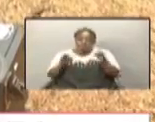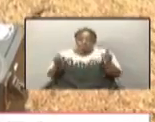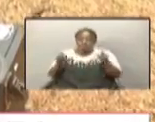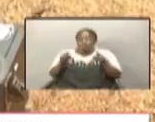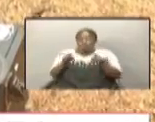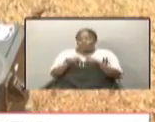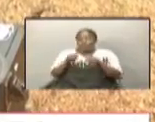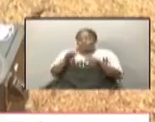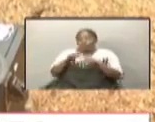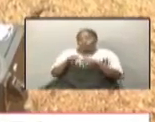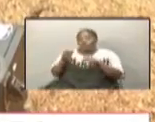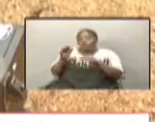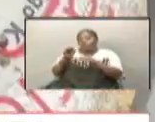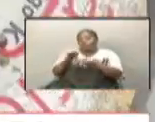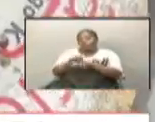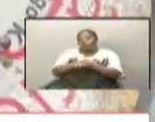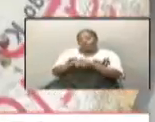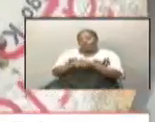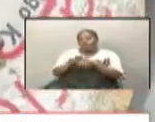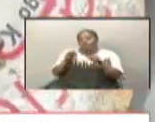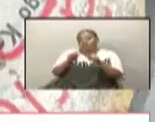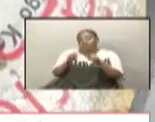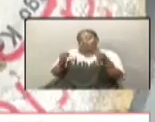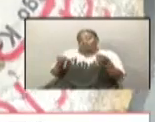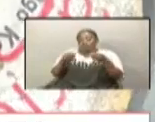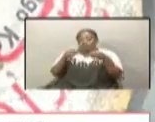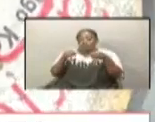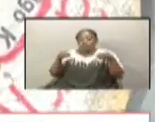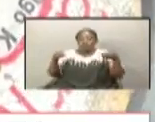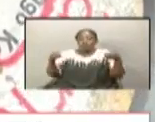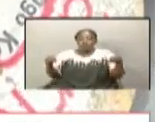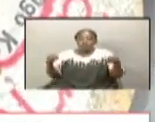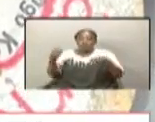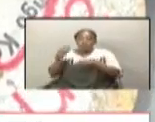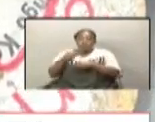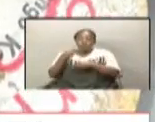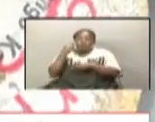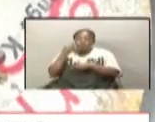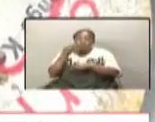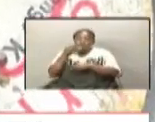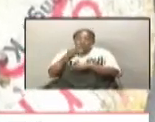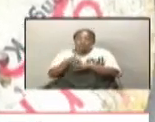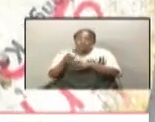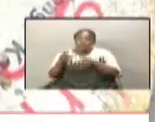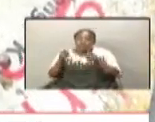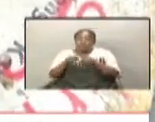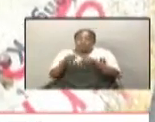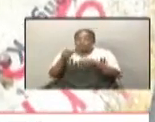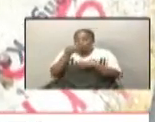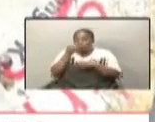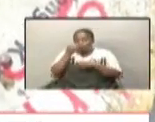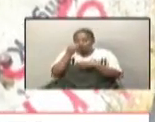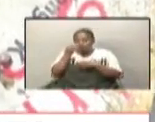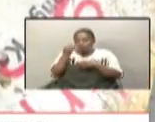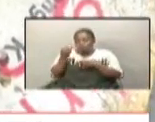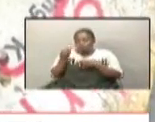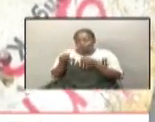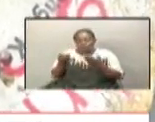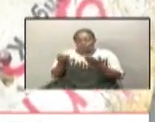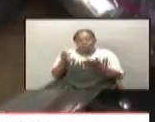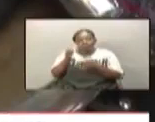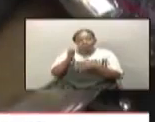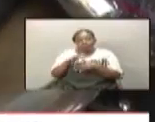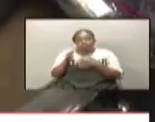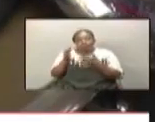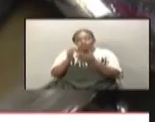bwekyalinga ne mu Buganda. Eno nayo mu nnaku enkulu abaabanga ne gramophone ebyokulya babiyolesanga